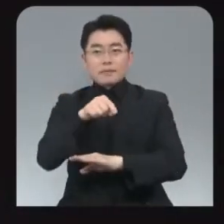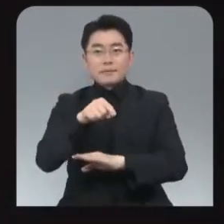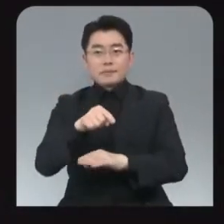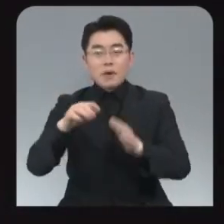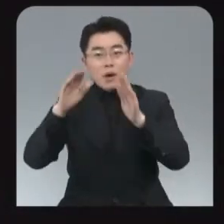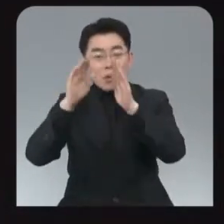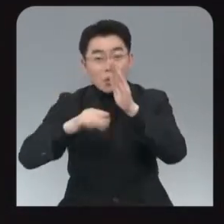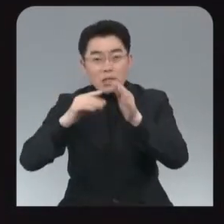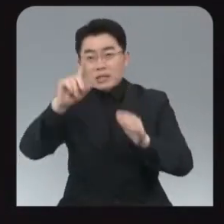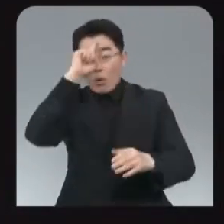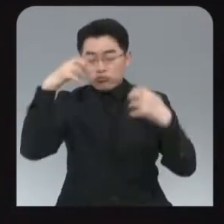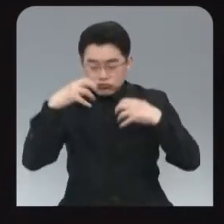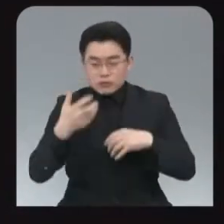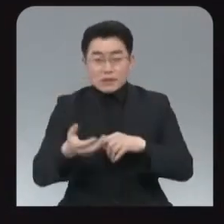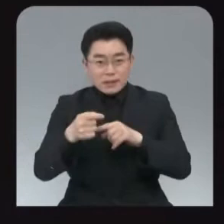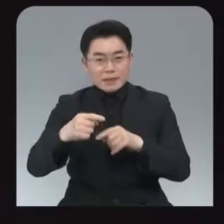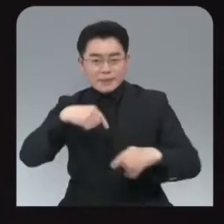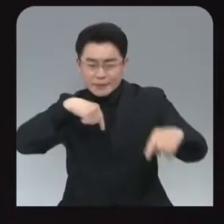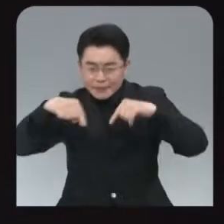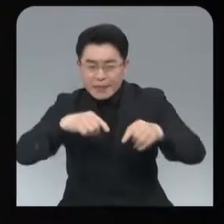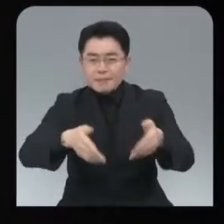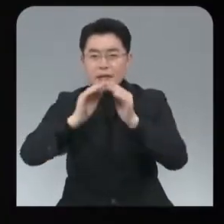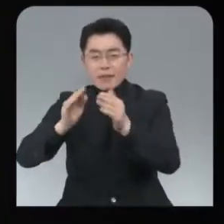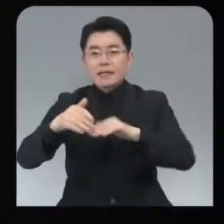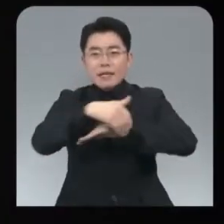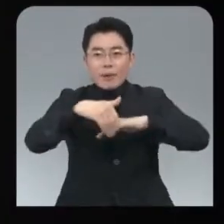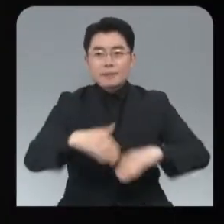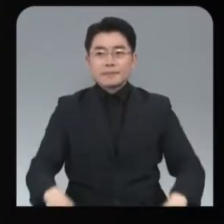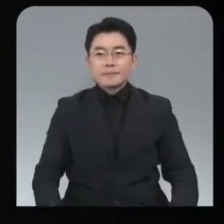올리겠다며 공공주도의 공급을 강조합니다.